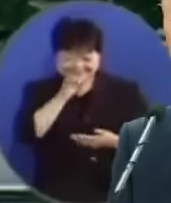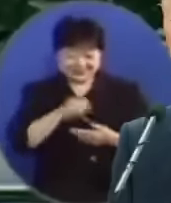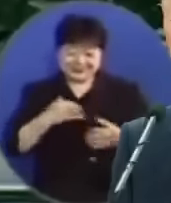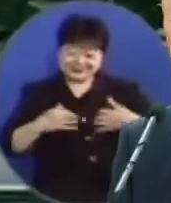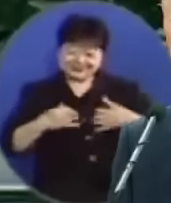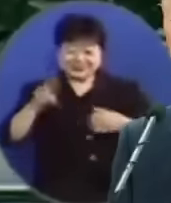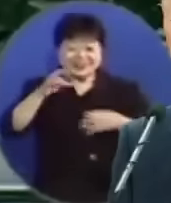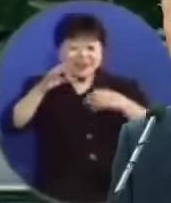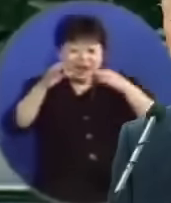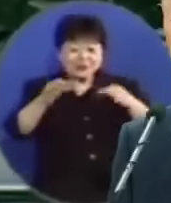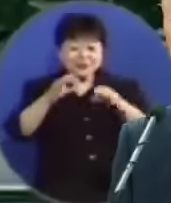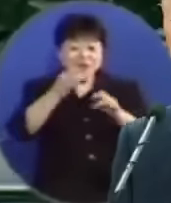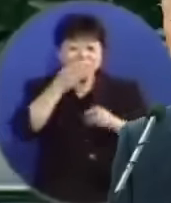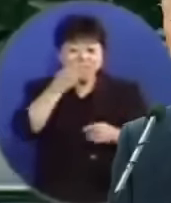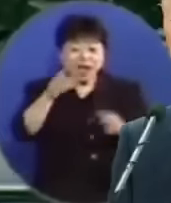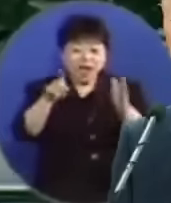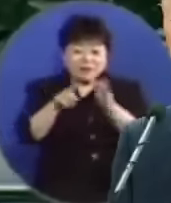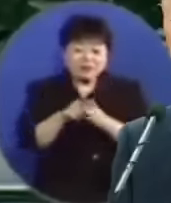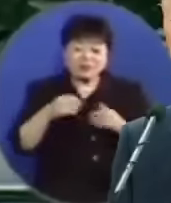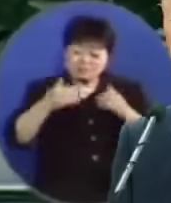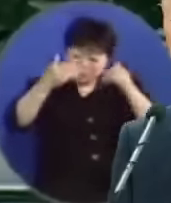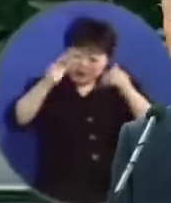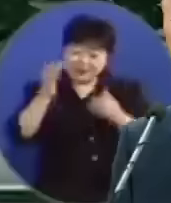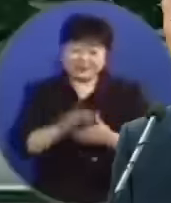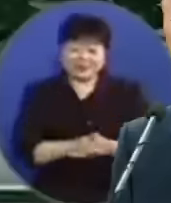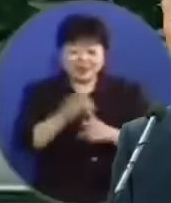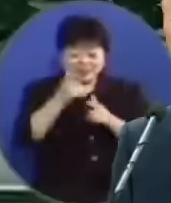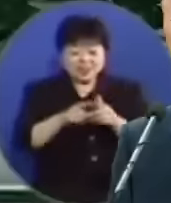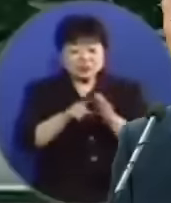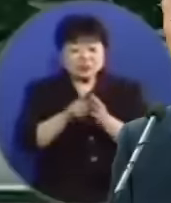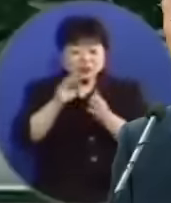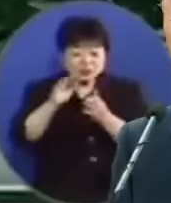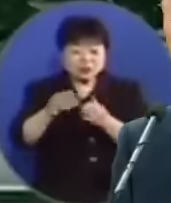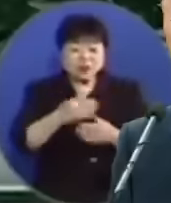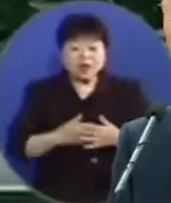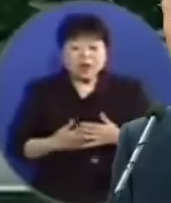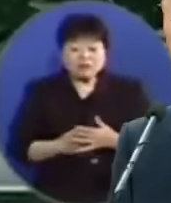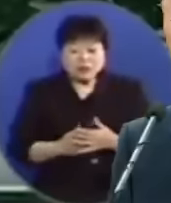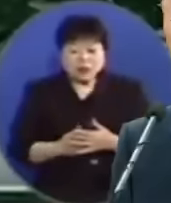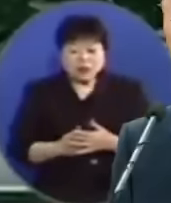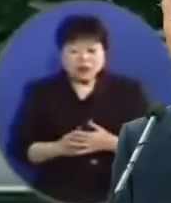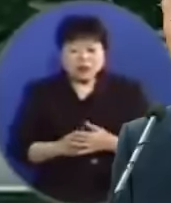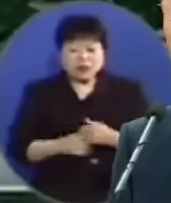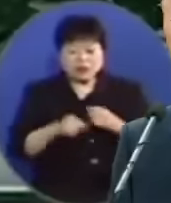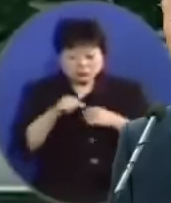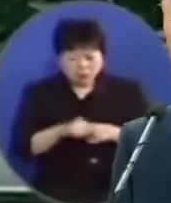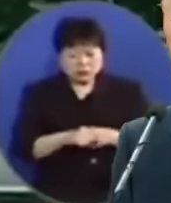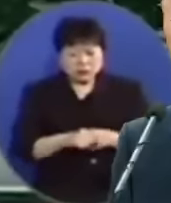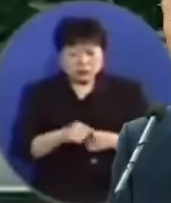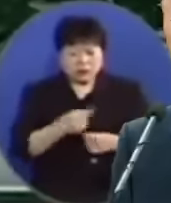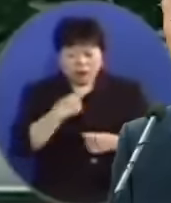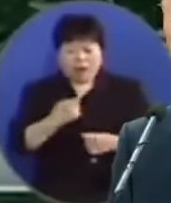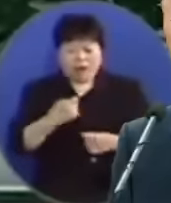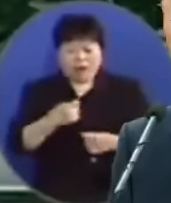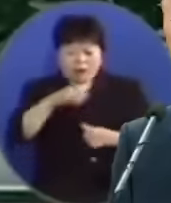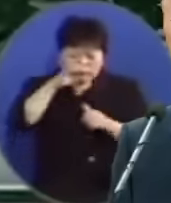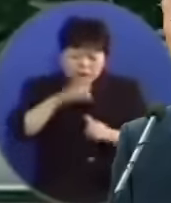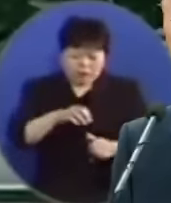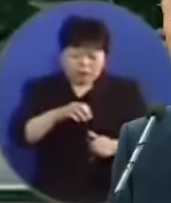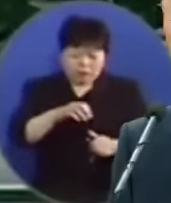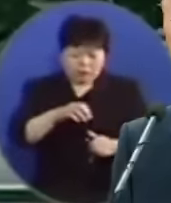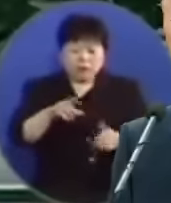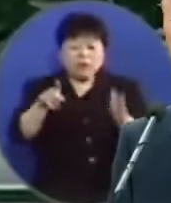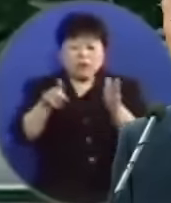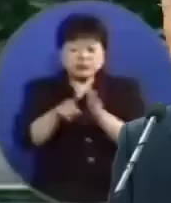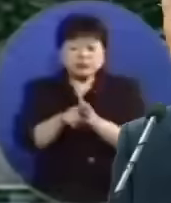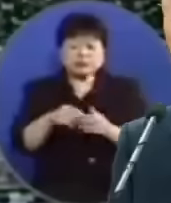즐겁게 찬양하고 전도할 수 있고 신앙이 성장하는데 예수 믿고 불안하고 좌절하고 공포심에 빠져서 억눌려 살면은 그